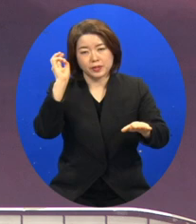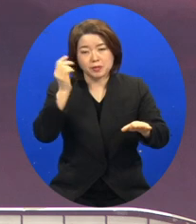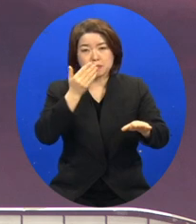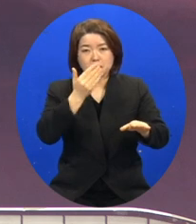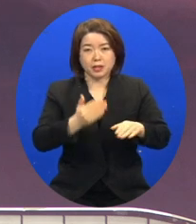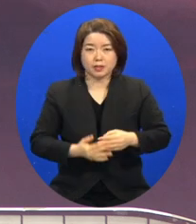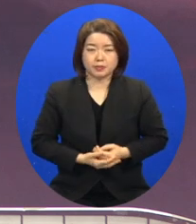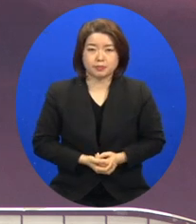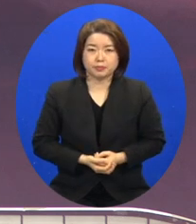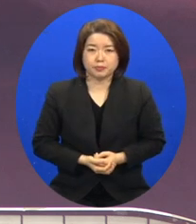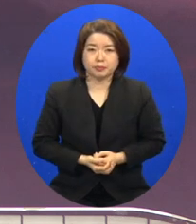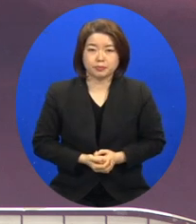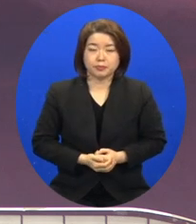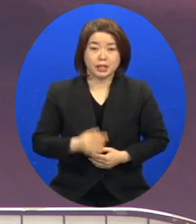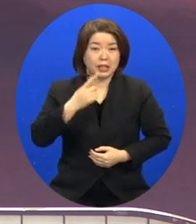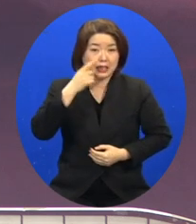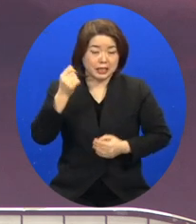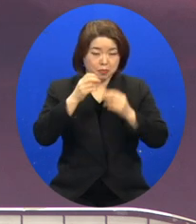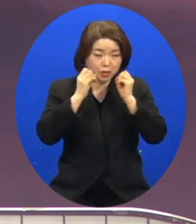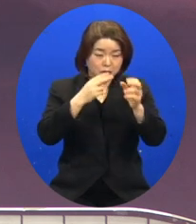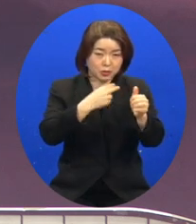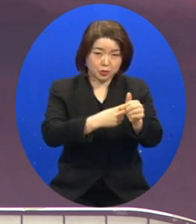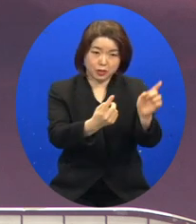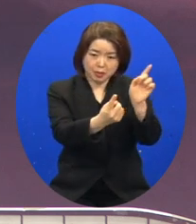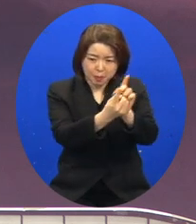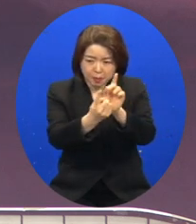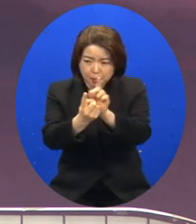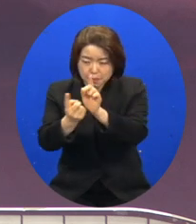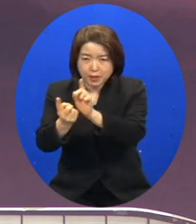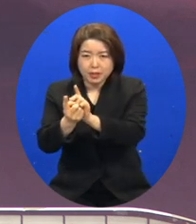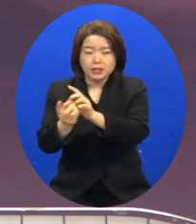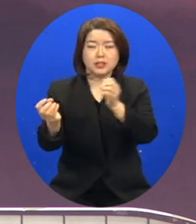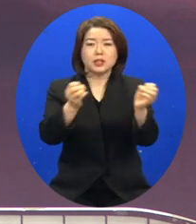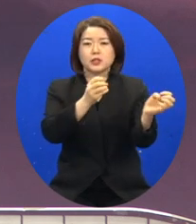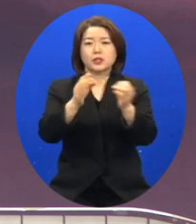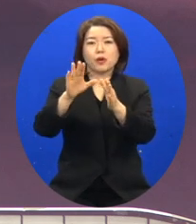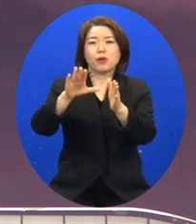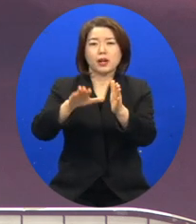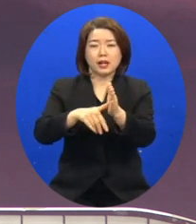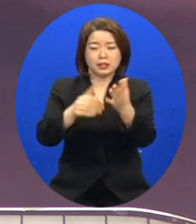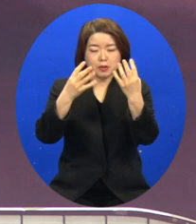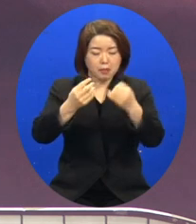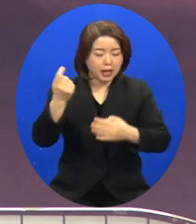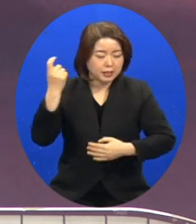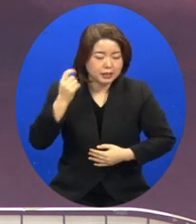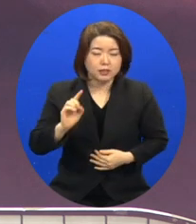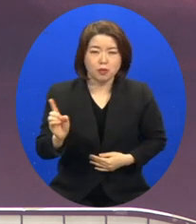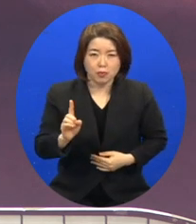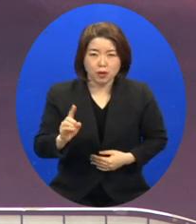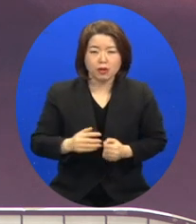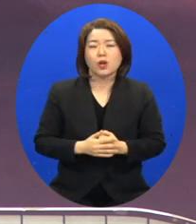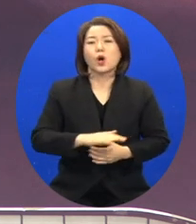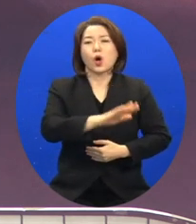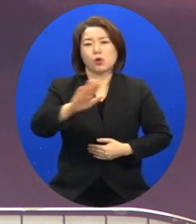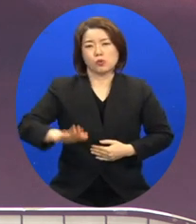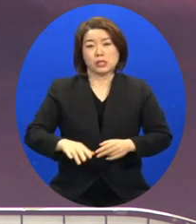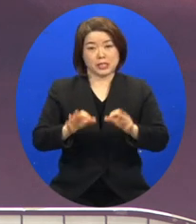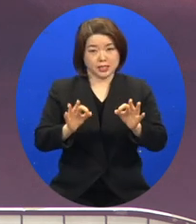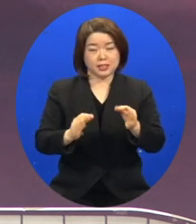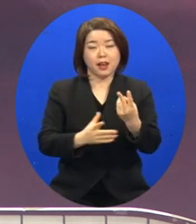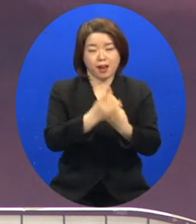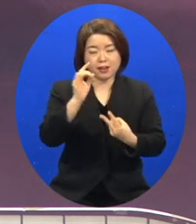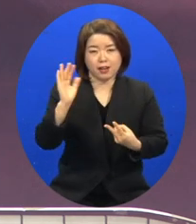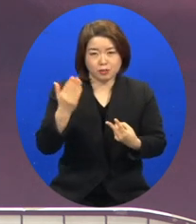듭니다 일본선교 사람들을 만나서 이야기를 나눌 때에 가장 많이 들었던 말이 우리가 이제는 1 가졌어요